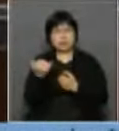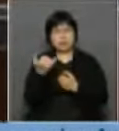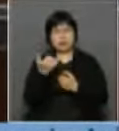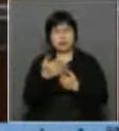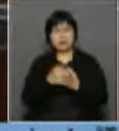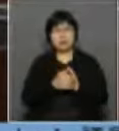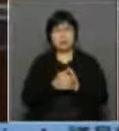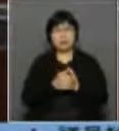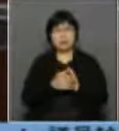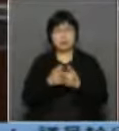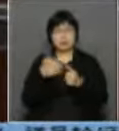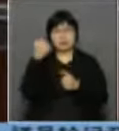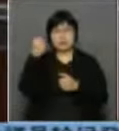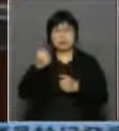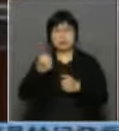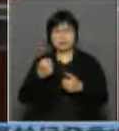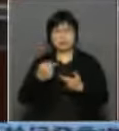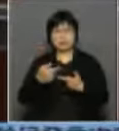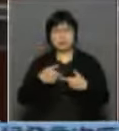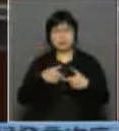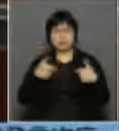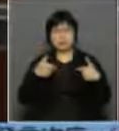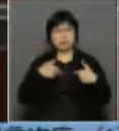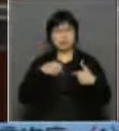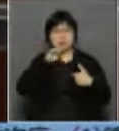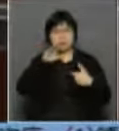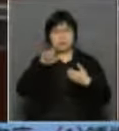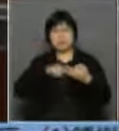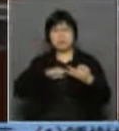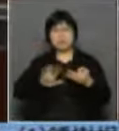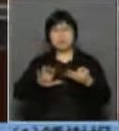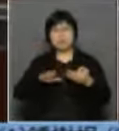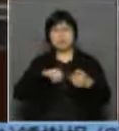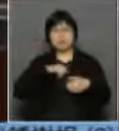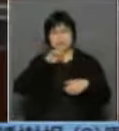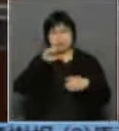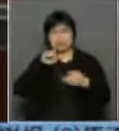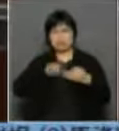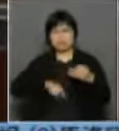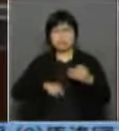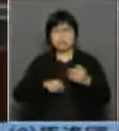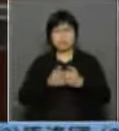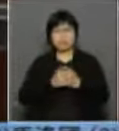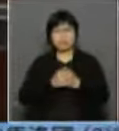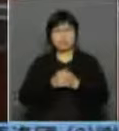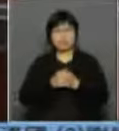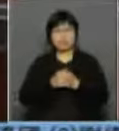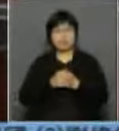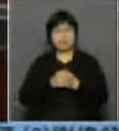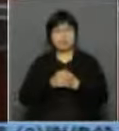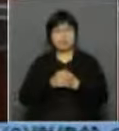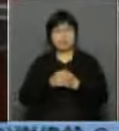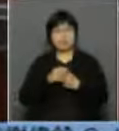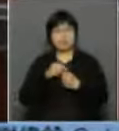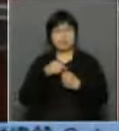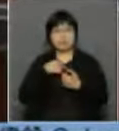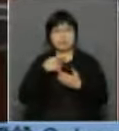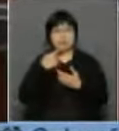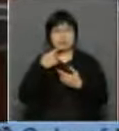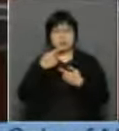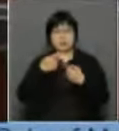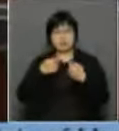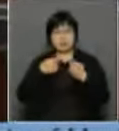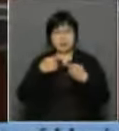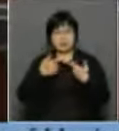主席，我不敢講名，講個名啊，條理龍霧蘭